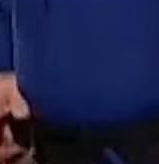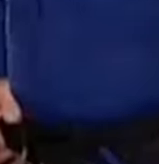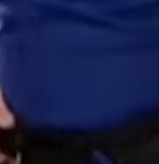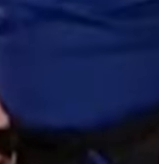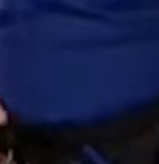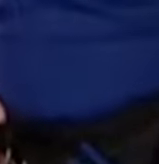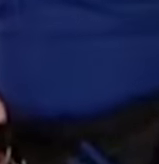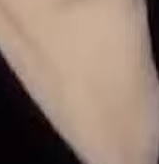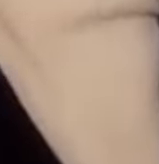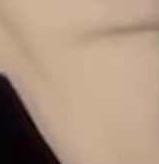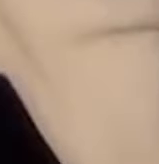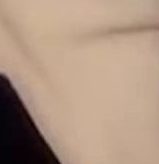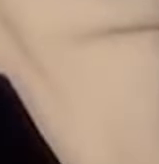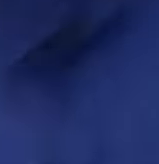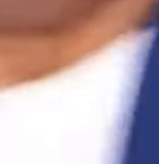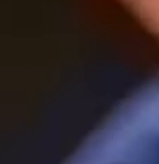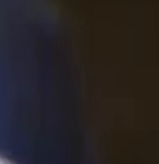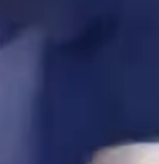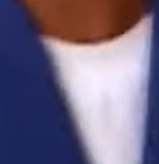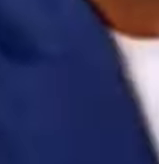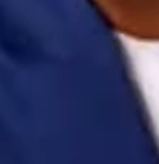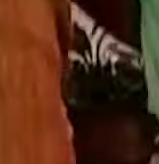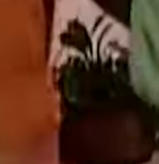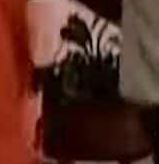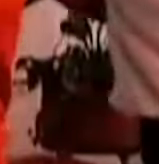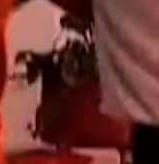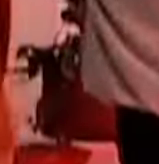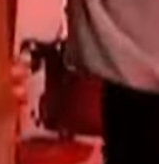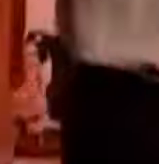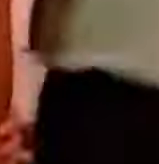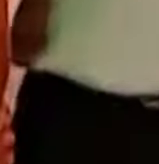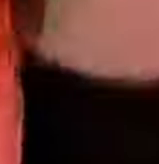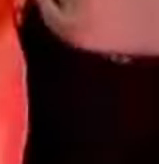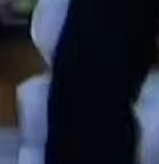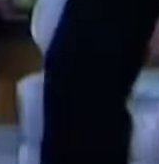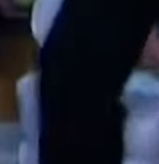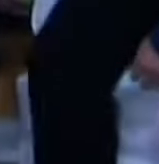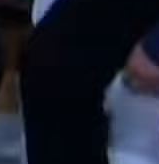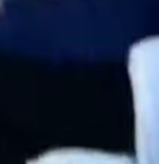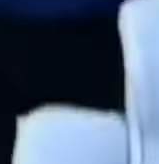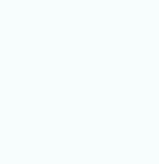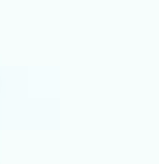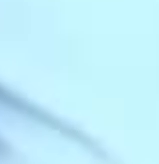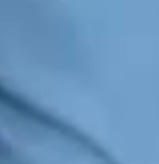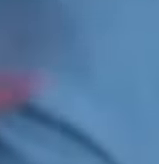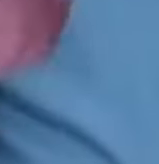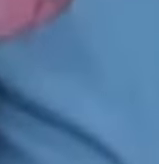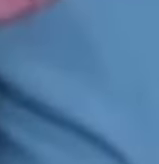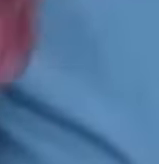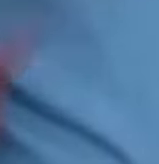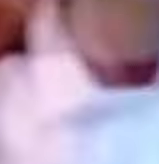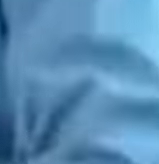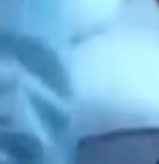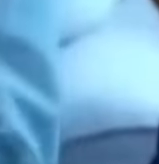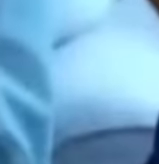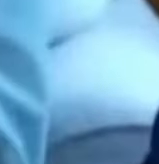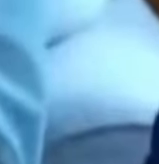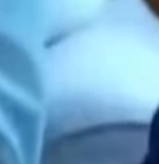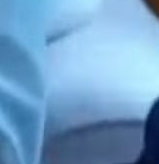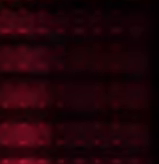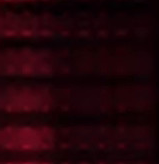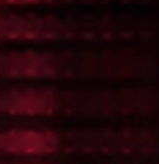Hey! GMA Pinoy TV po! Magandang araw po! Kasunod nito, binisita naman namin ang inyong mga